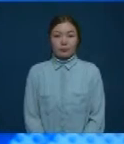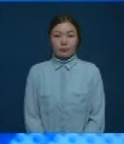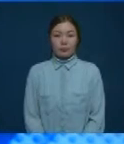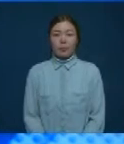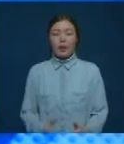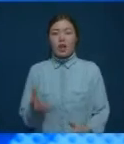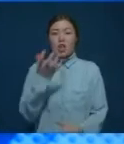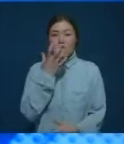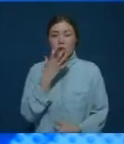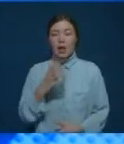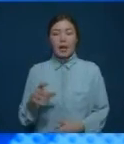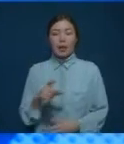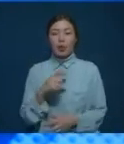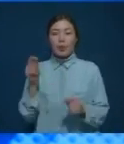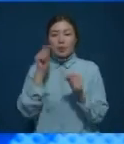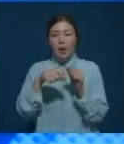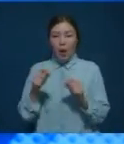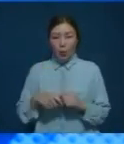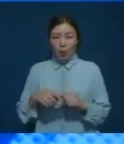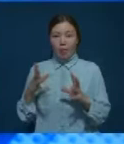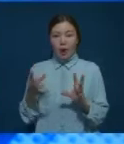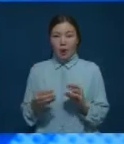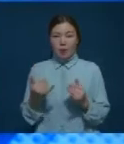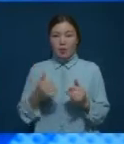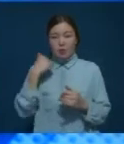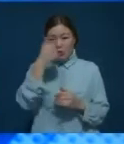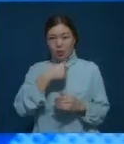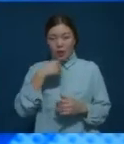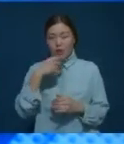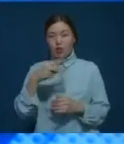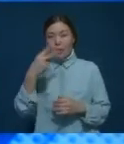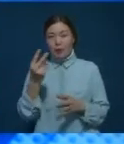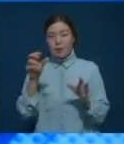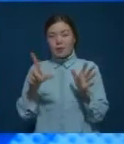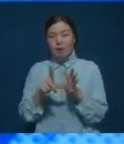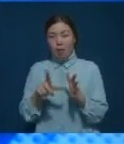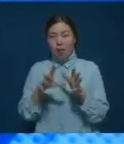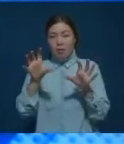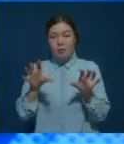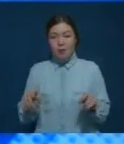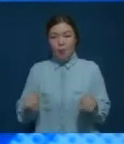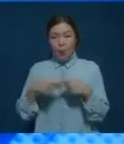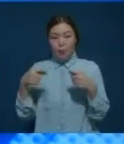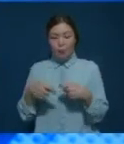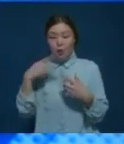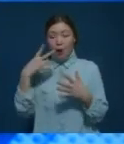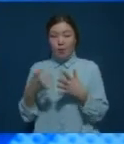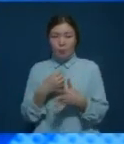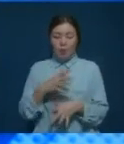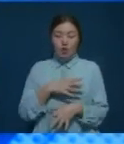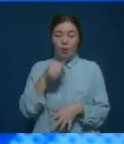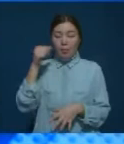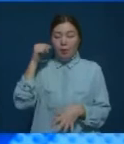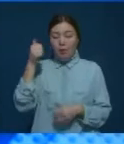Үстіміздегі жылы экономикалық тергеу комитетінің анықтауы бойынша 22 салық заңнамасын бұзушылық анықталған. Ол өткен жылмен